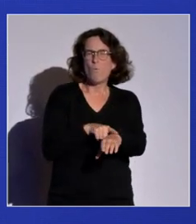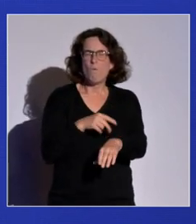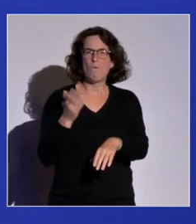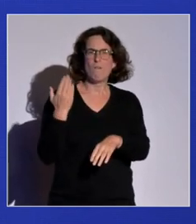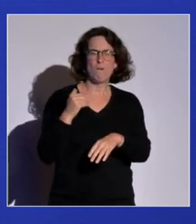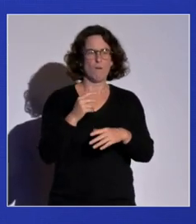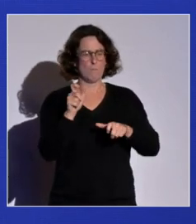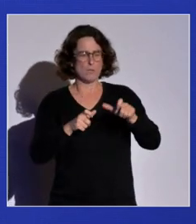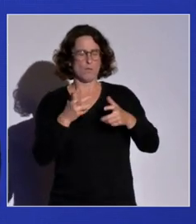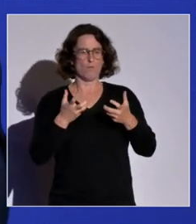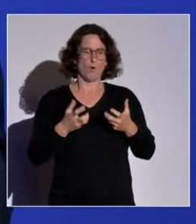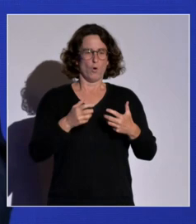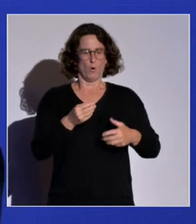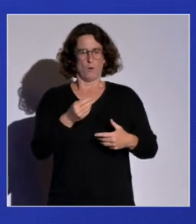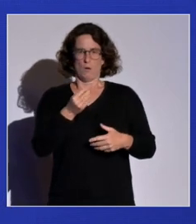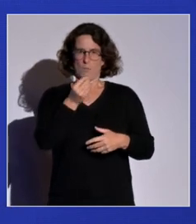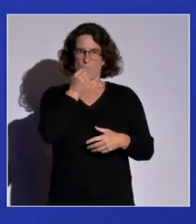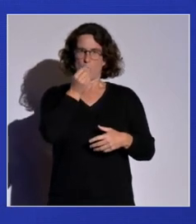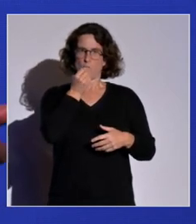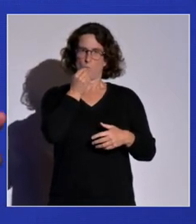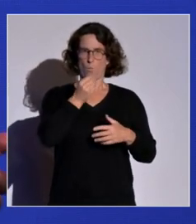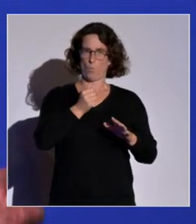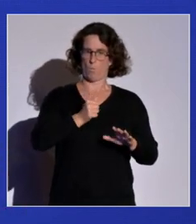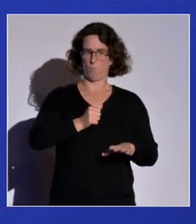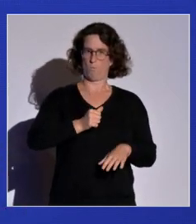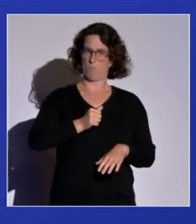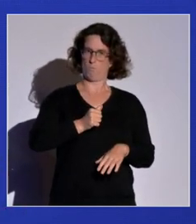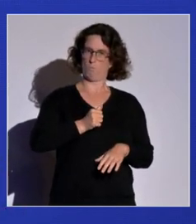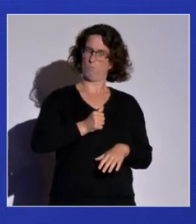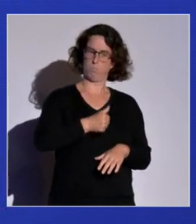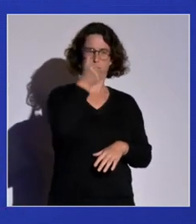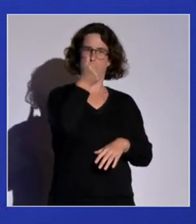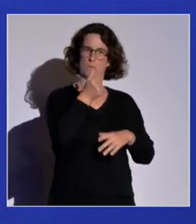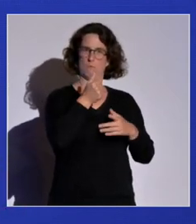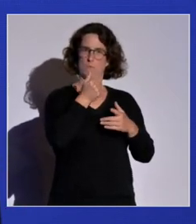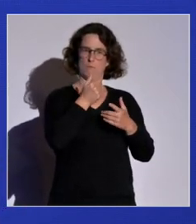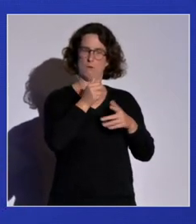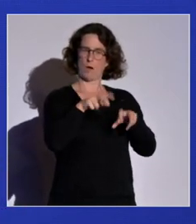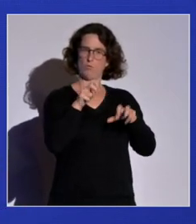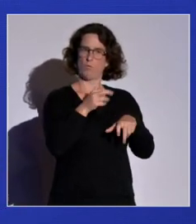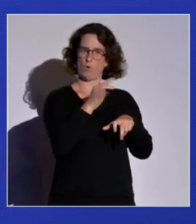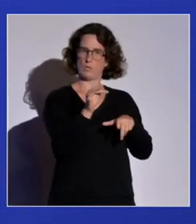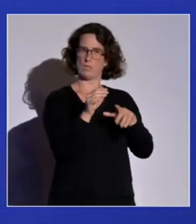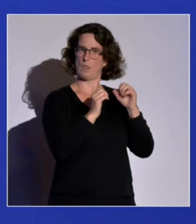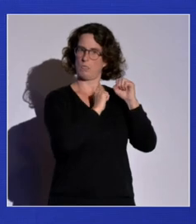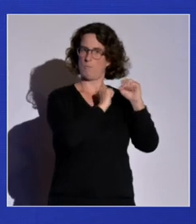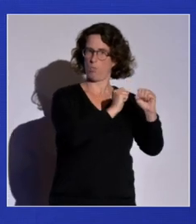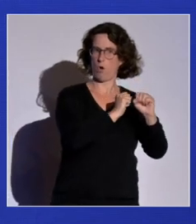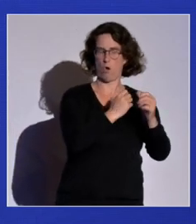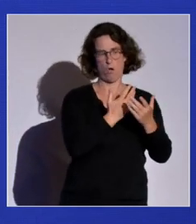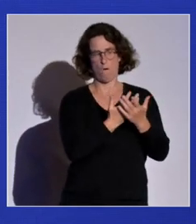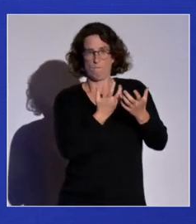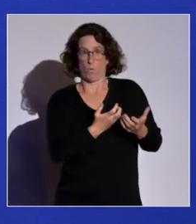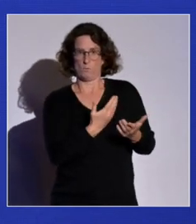souveraineté alimentaire dépendant de l'agriculture française, le dilemme était presque impossible à résoudre, et ça va